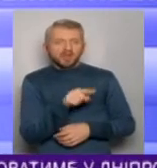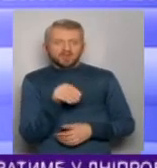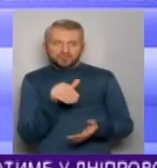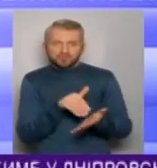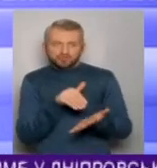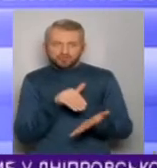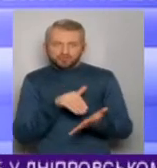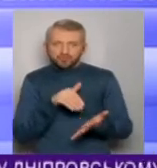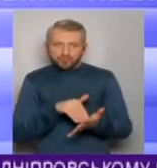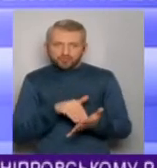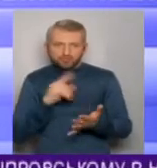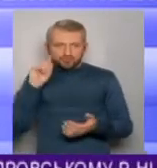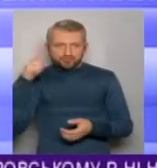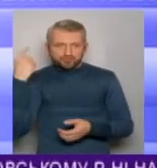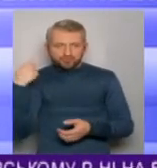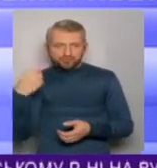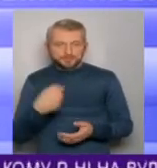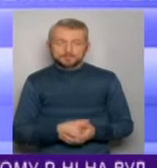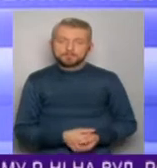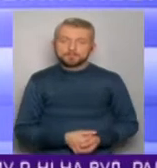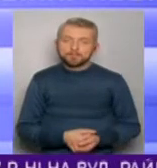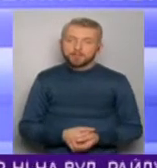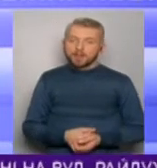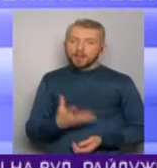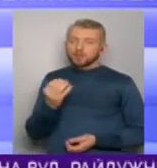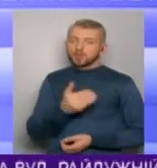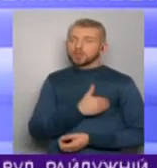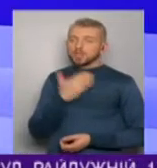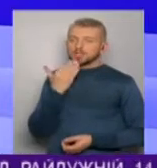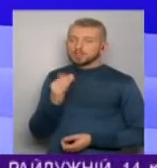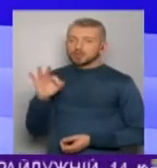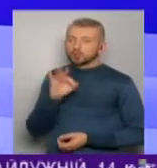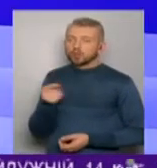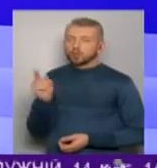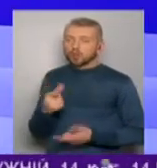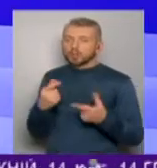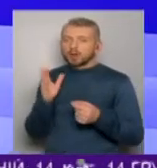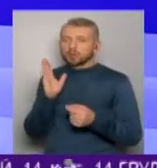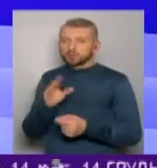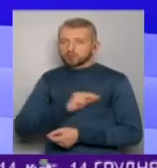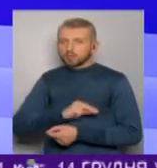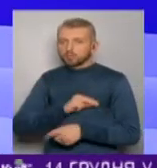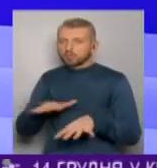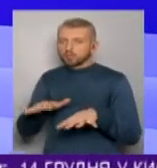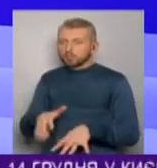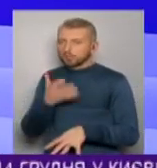відповідно, зовсім інша затрата. Пане Іване, ще хотіла запитати стосовно того, де будуть діяти пункти